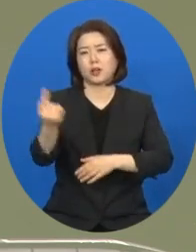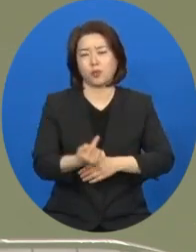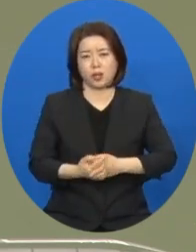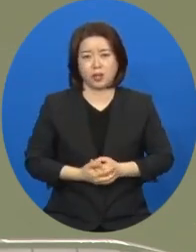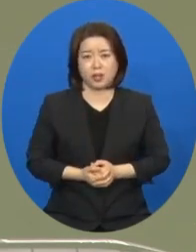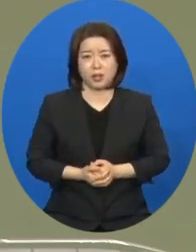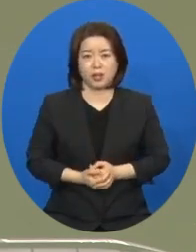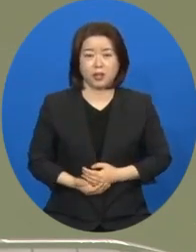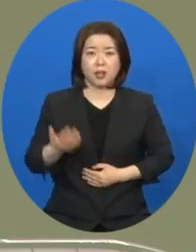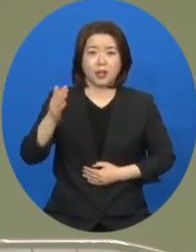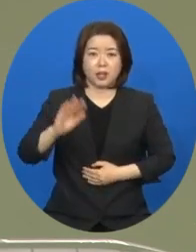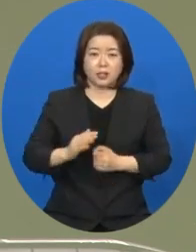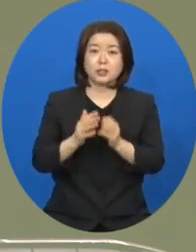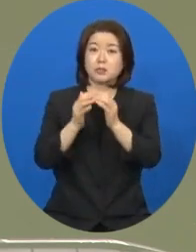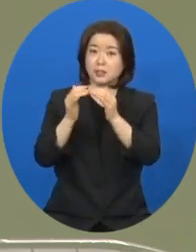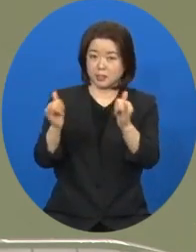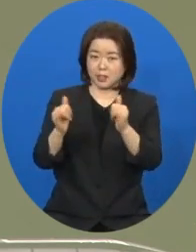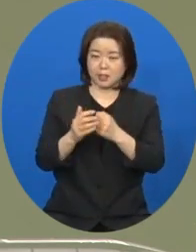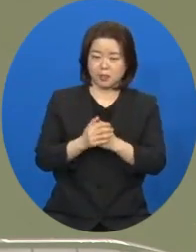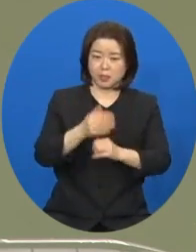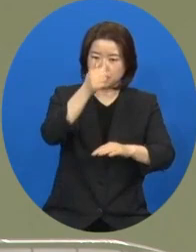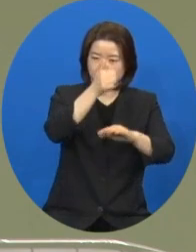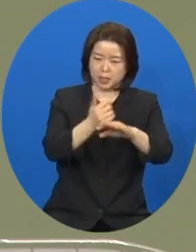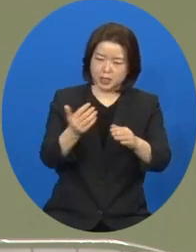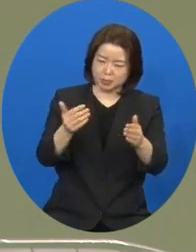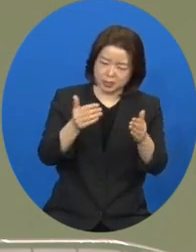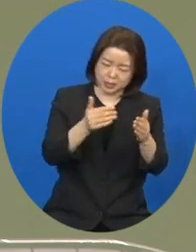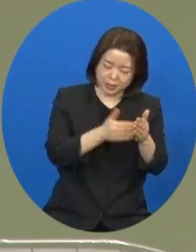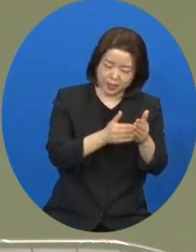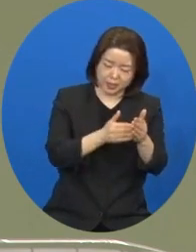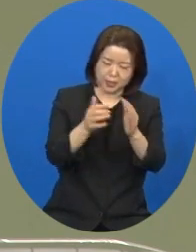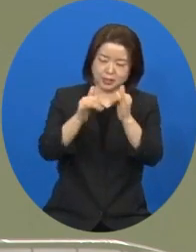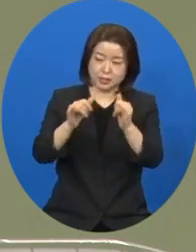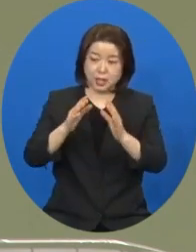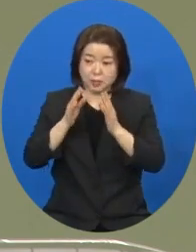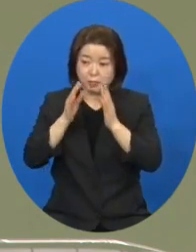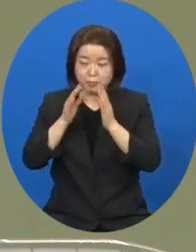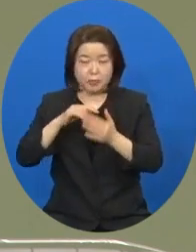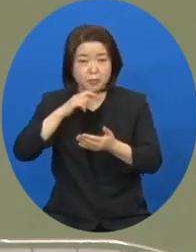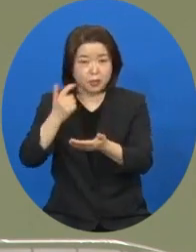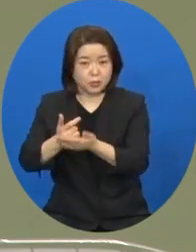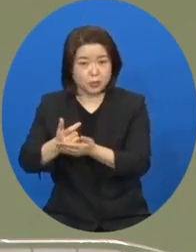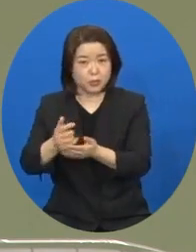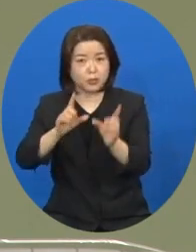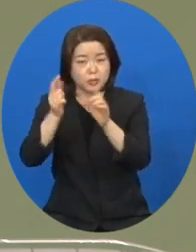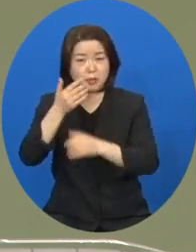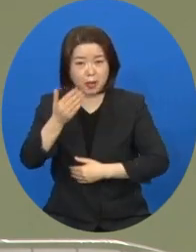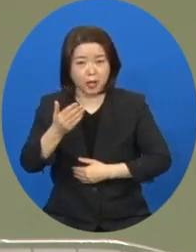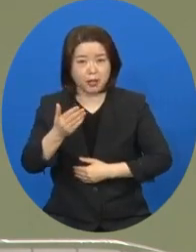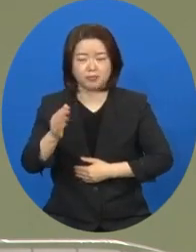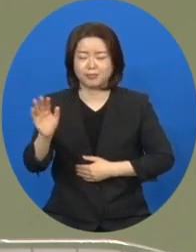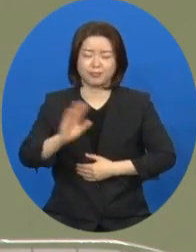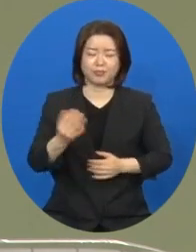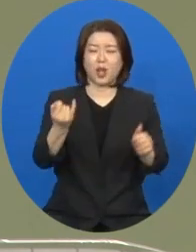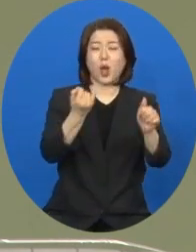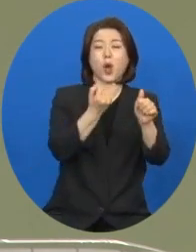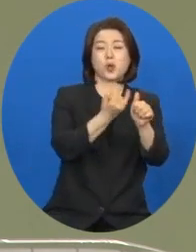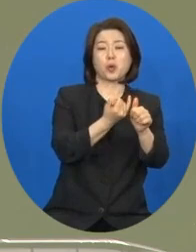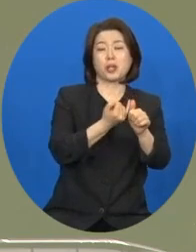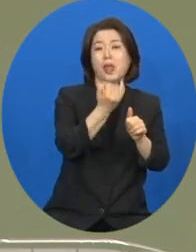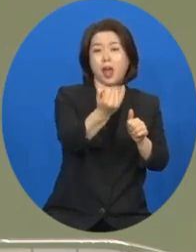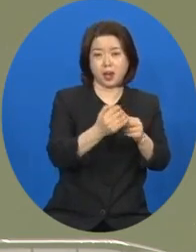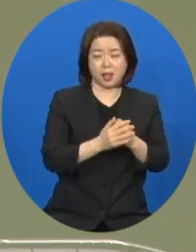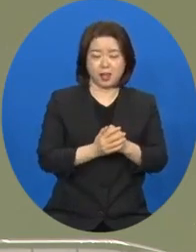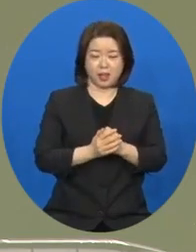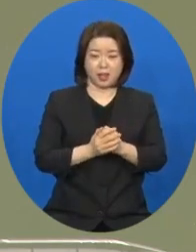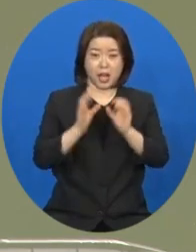그러나 사람이 어떻게 끝까지 사람을 속이고 삽니까? 결혼해서 제 아내를 그리고 아이들을